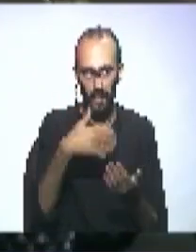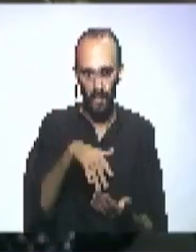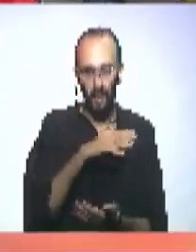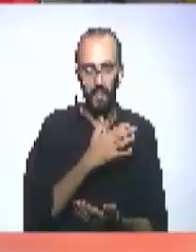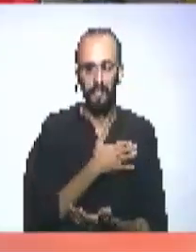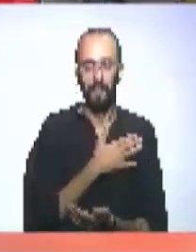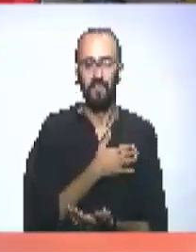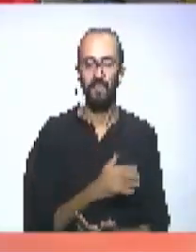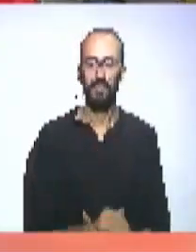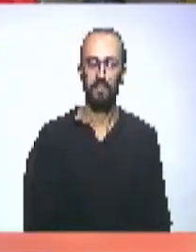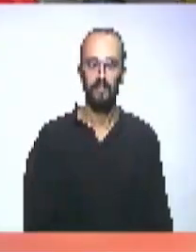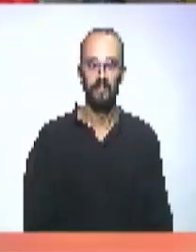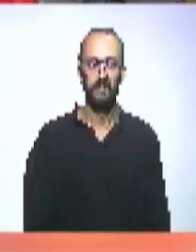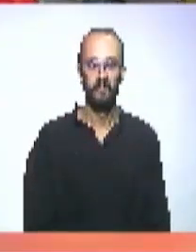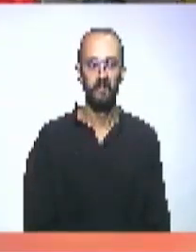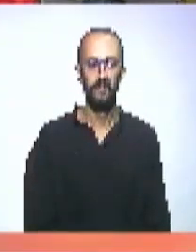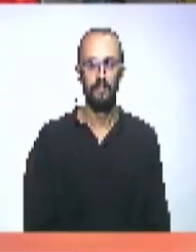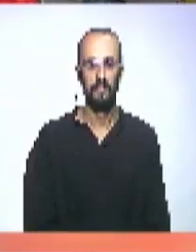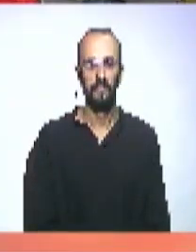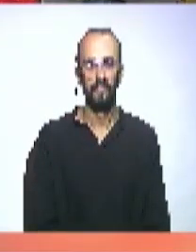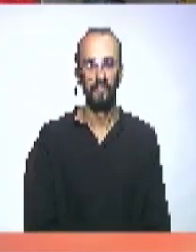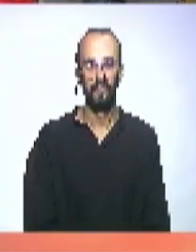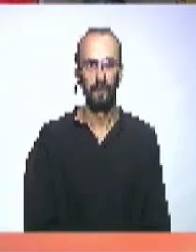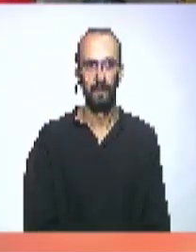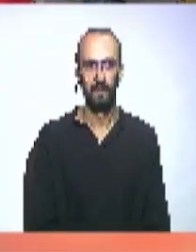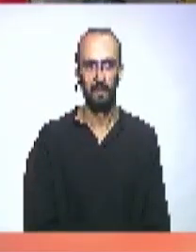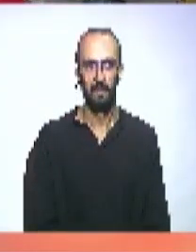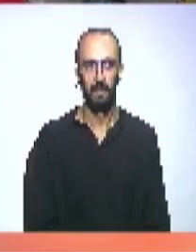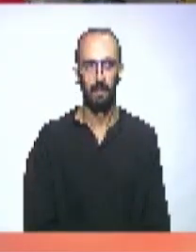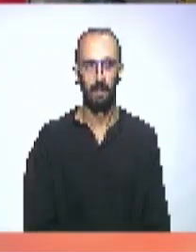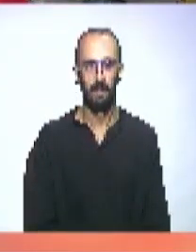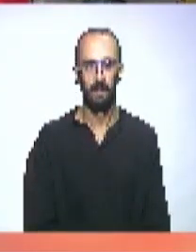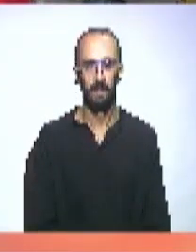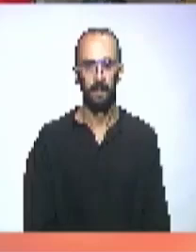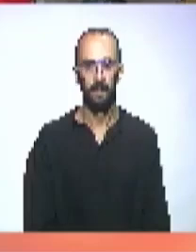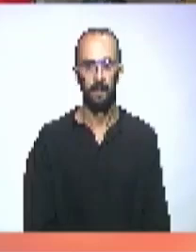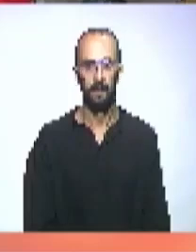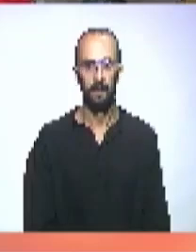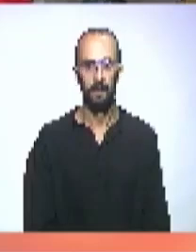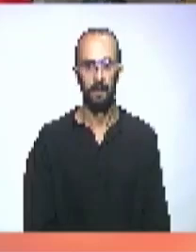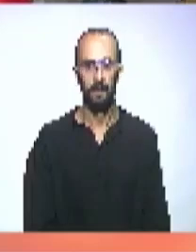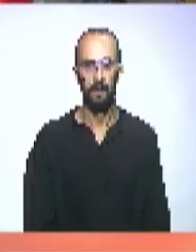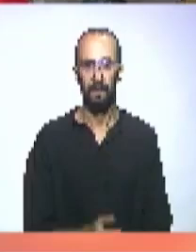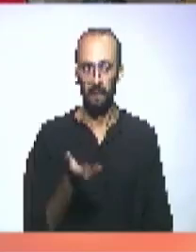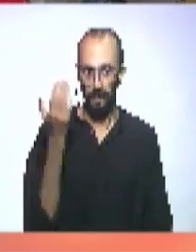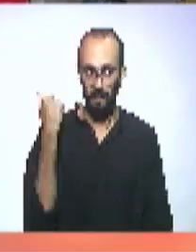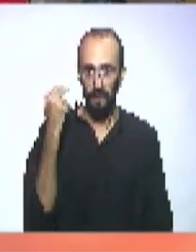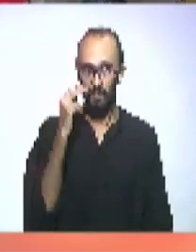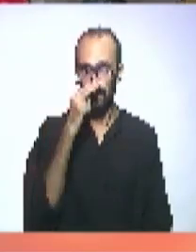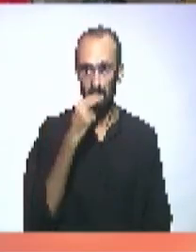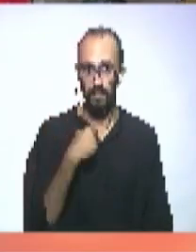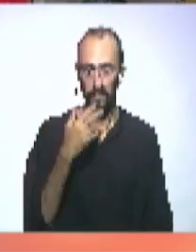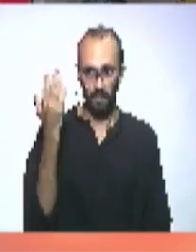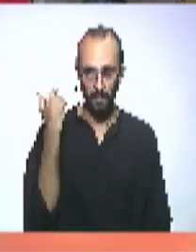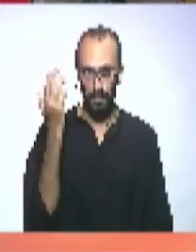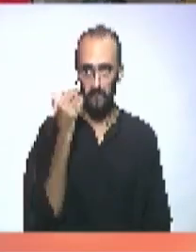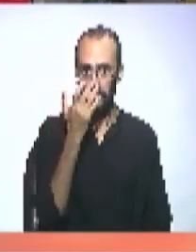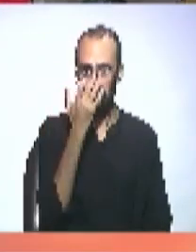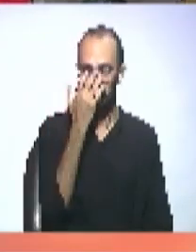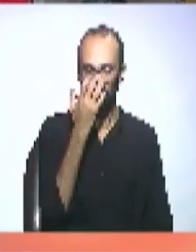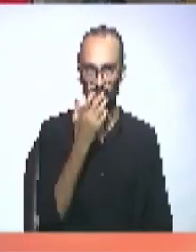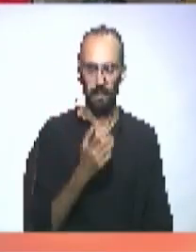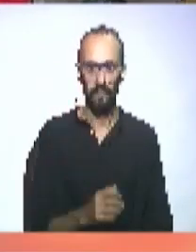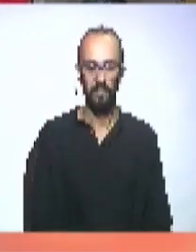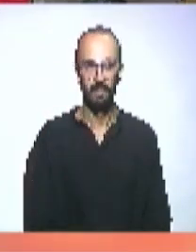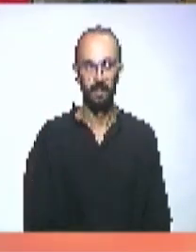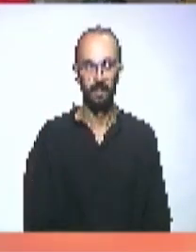حبيبتي. وحضرتك طيبه. عاملين ايه؟ اخباركم ايه؟ الحمد لله. قولي لي حضرتك اتفرجتي على الحلقات اللي فاتت؟ انا اتفرجت. انا عملت اللي